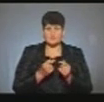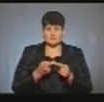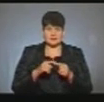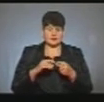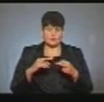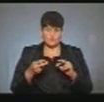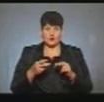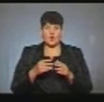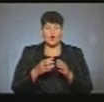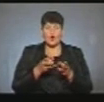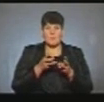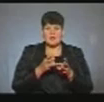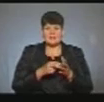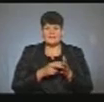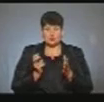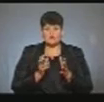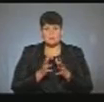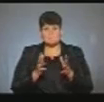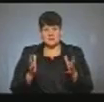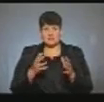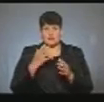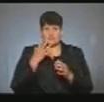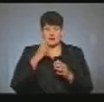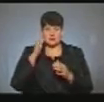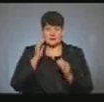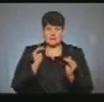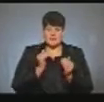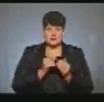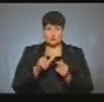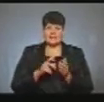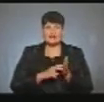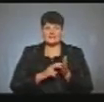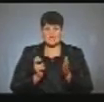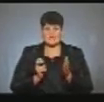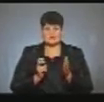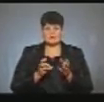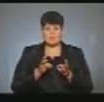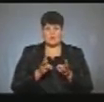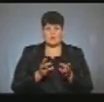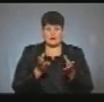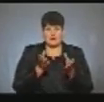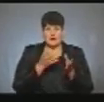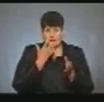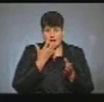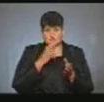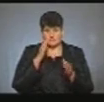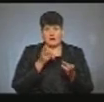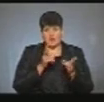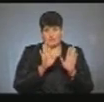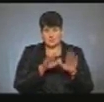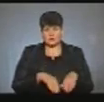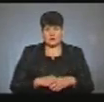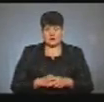від опалення відключено більше, а гаряче менше, значить тоді люди мають право від'єднатися від опалення, а гаряче лишається хай така, як є. Угу. В